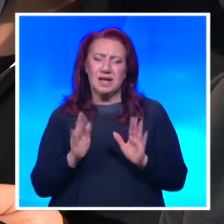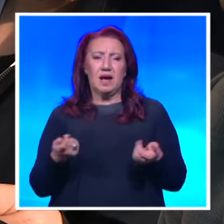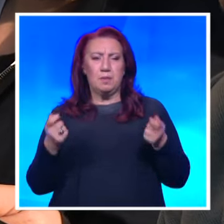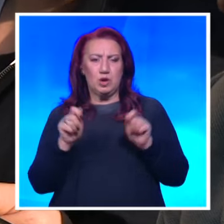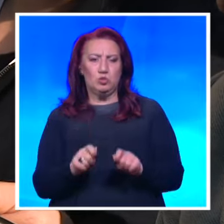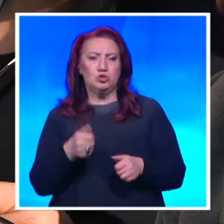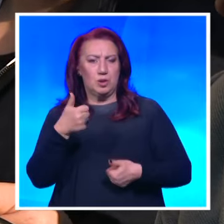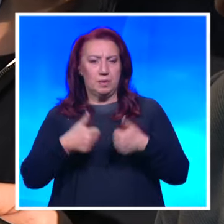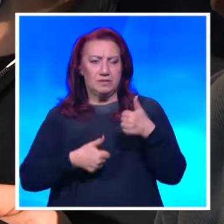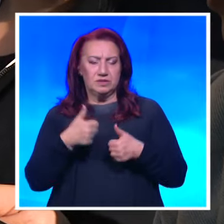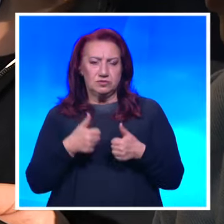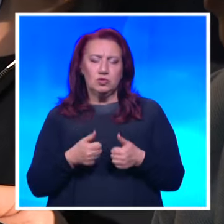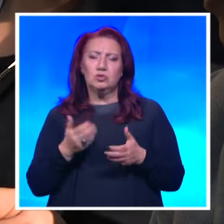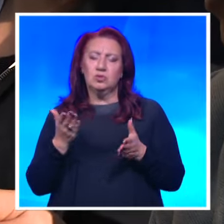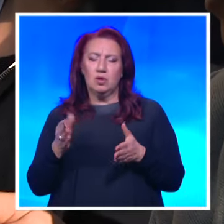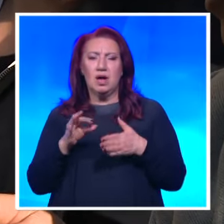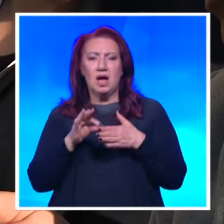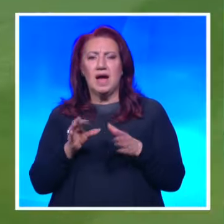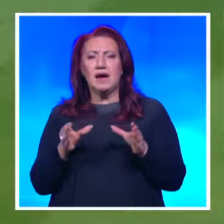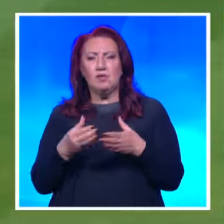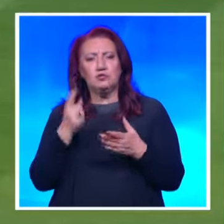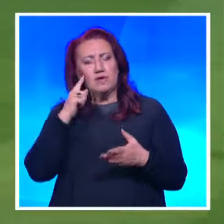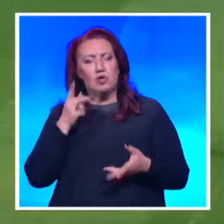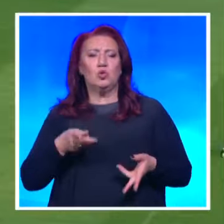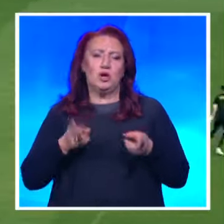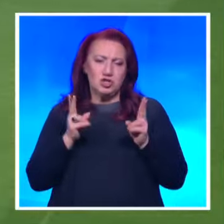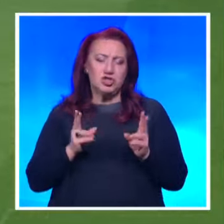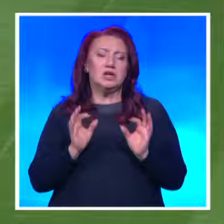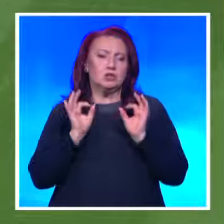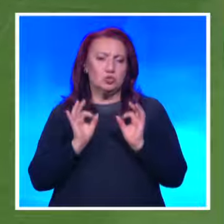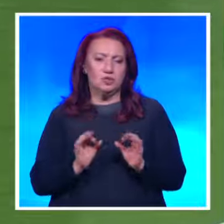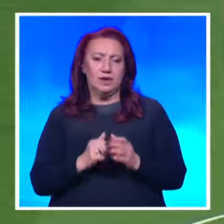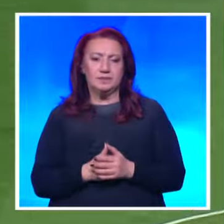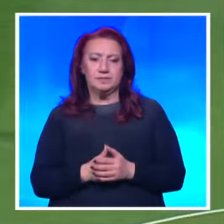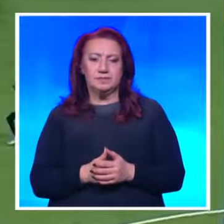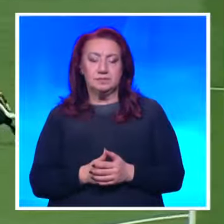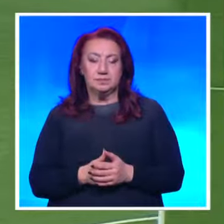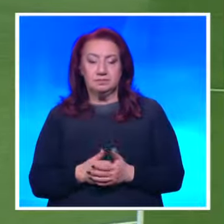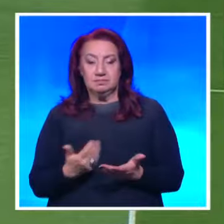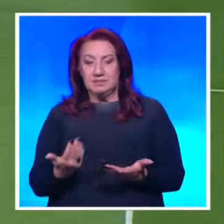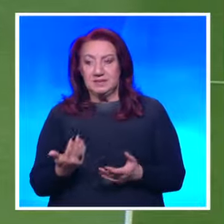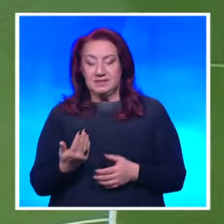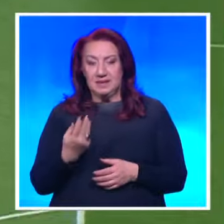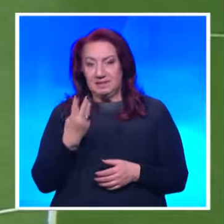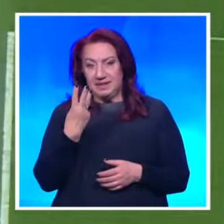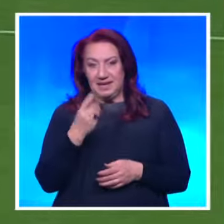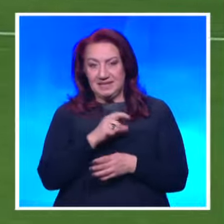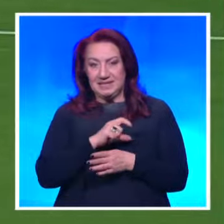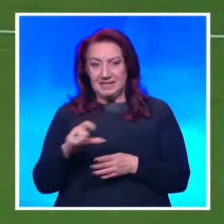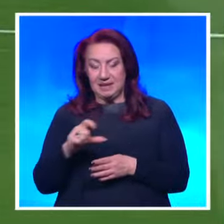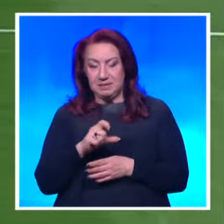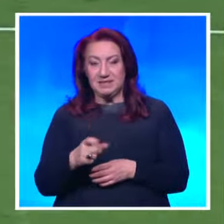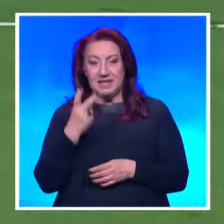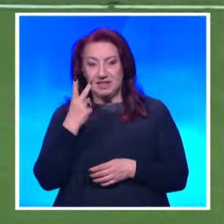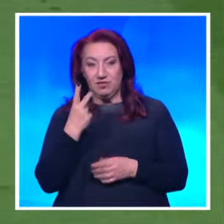първенството. Ръководство, което прецени, това е. За 2-3 седмици два пъти бихме Левски, което е добре за нас,